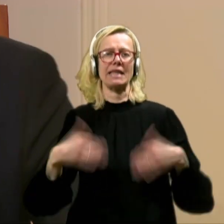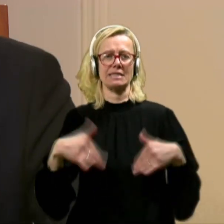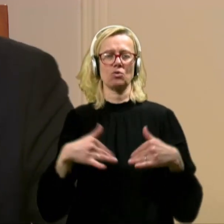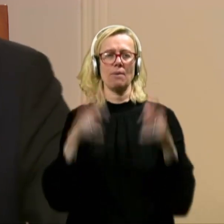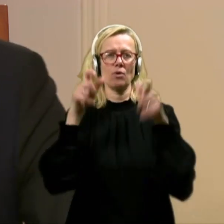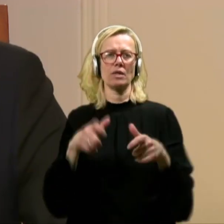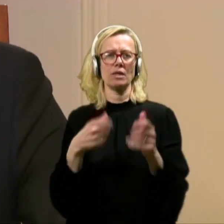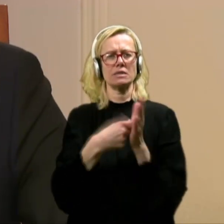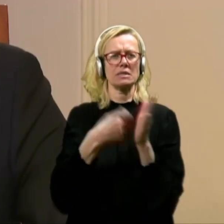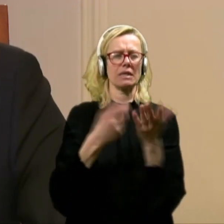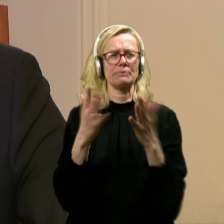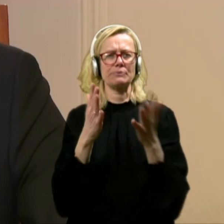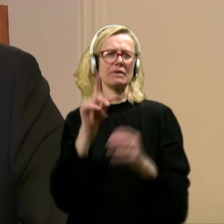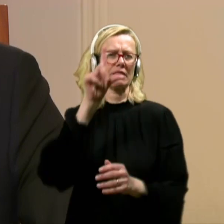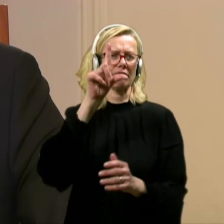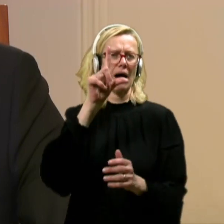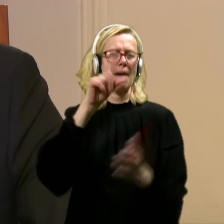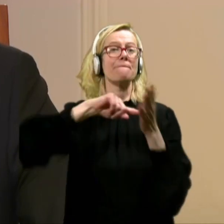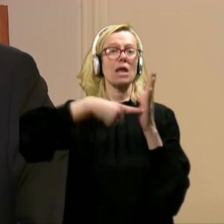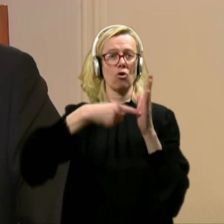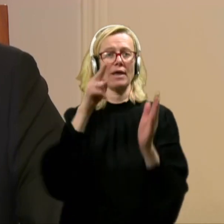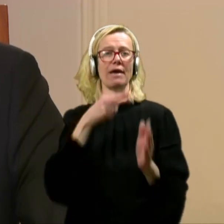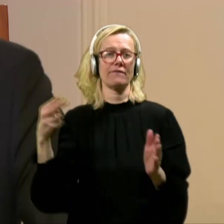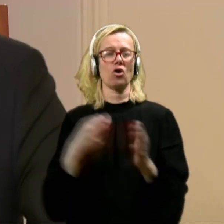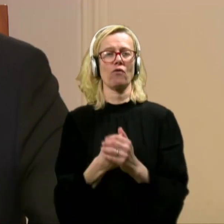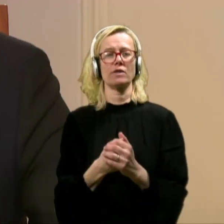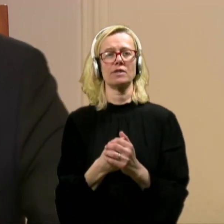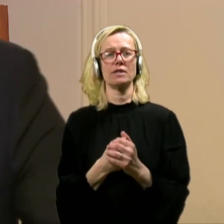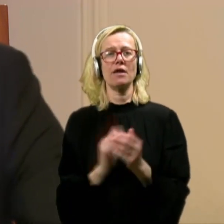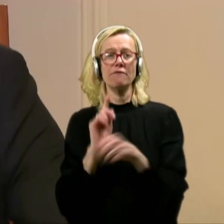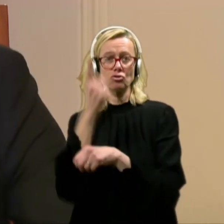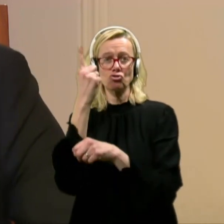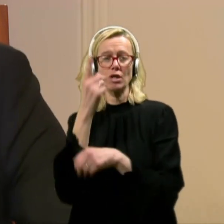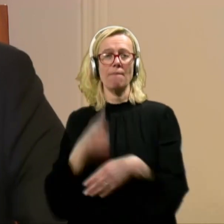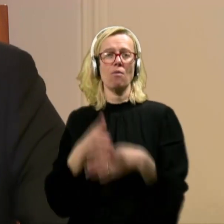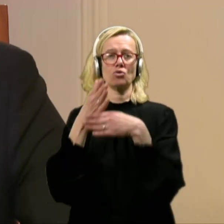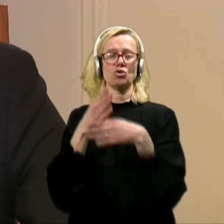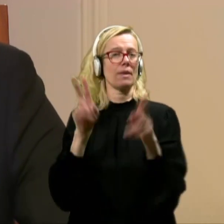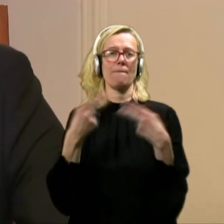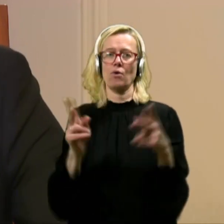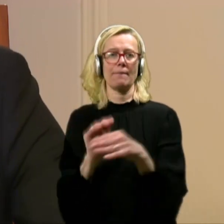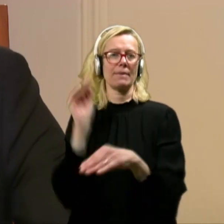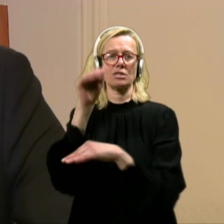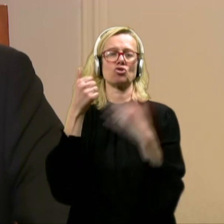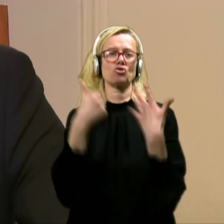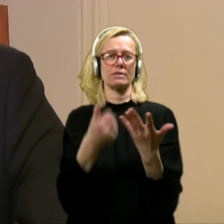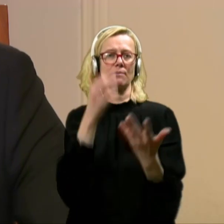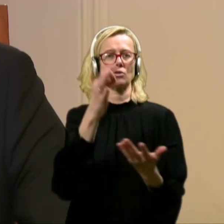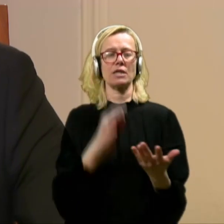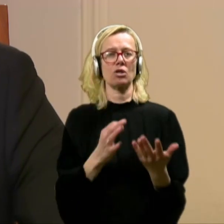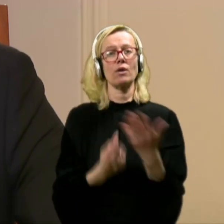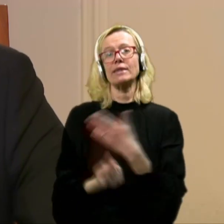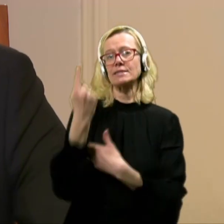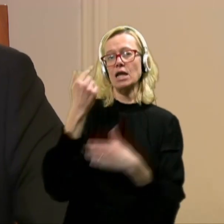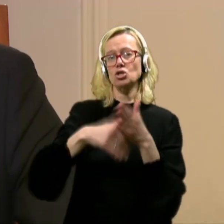intenzivna podjetja se ocena vrti okrog 2 milijonov evrov. Višina pomoči ne more presegati 60%